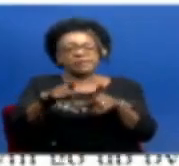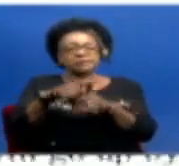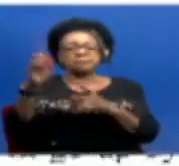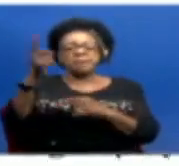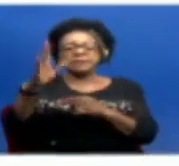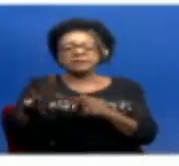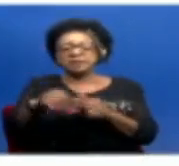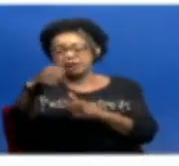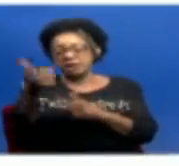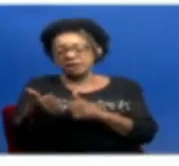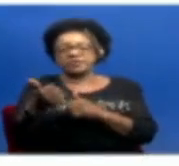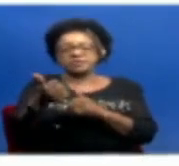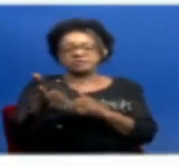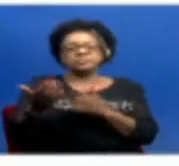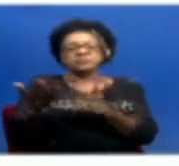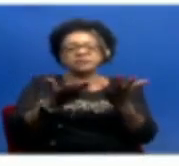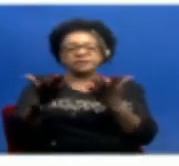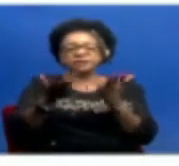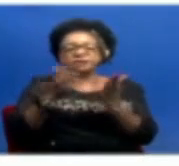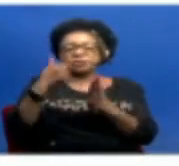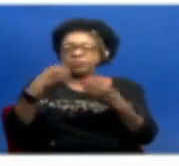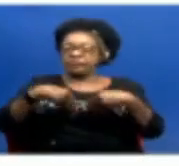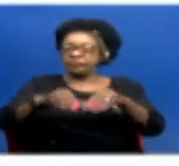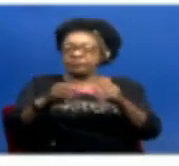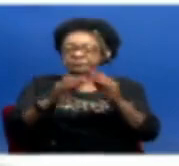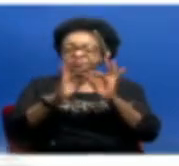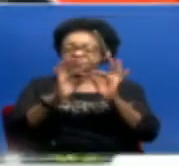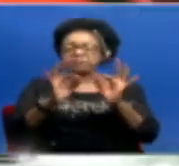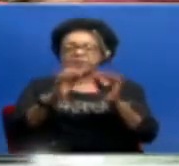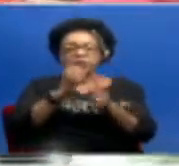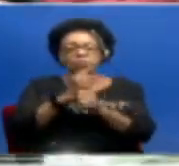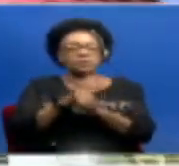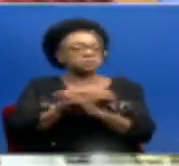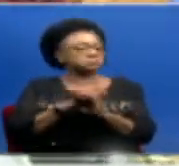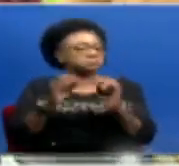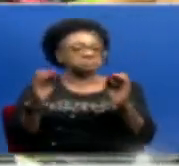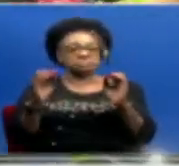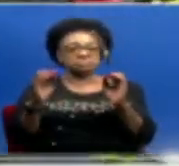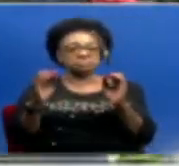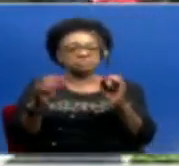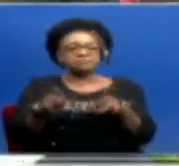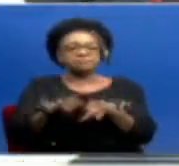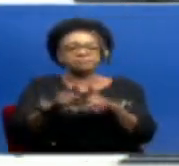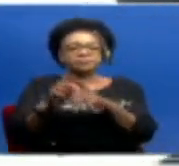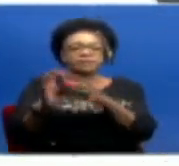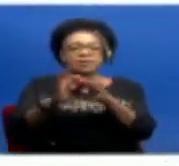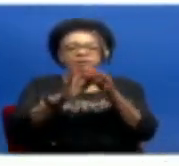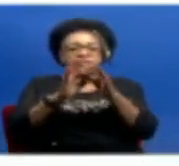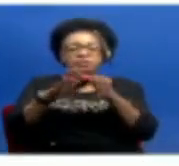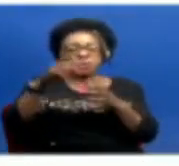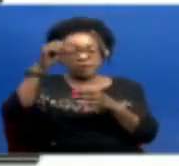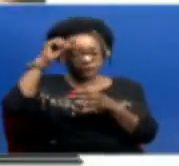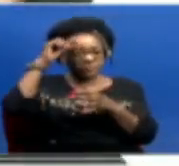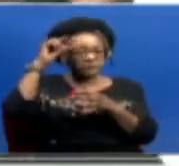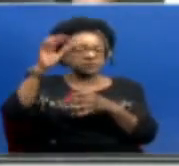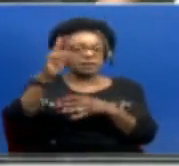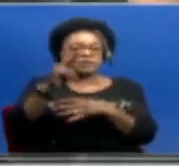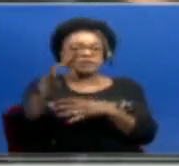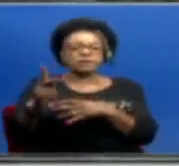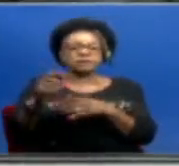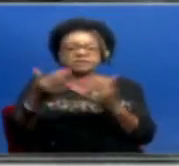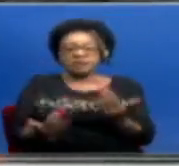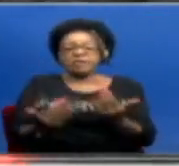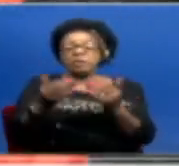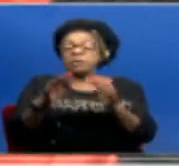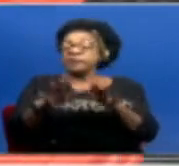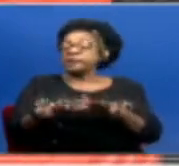wengine wasiozingatia uadilifu na utaalamu kazini. Kwa mujibu wa Azimio, serikali ya Kenya Kwanza ina sababu ya